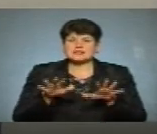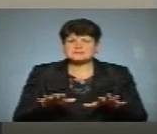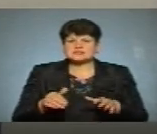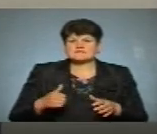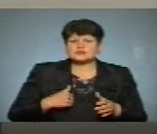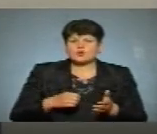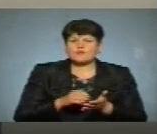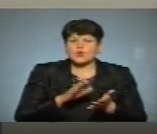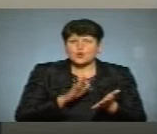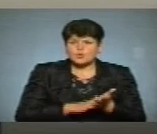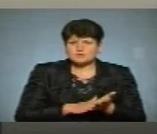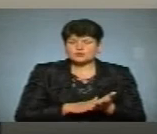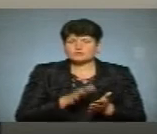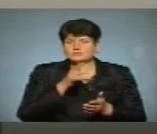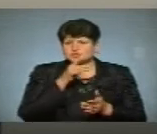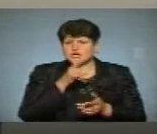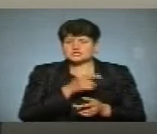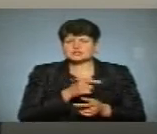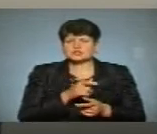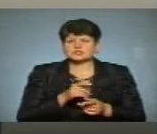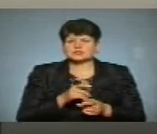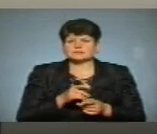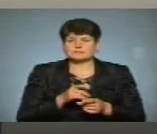обліку під час чергового призову